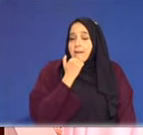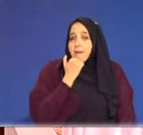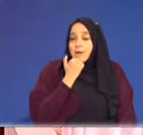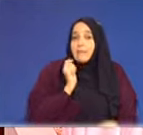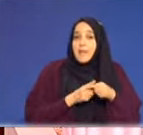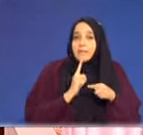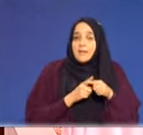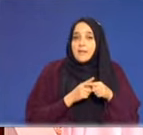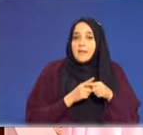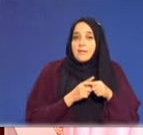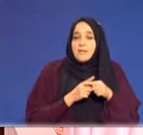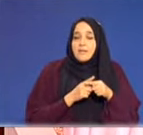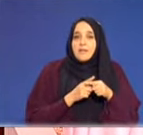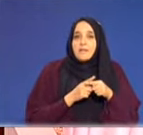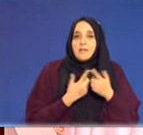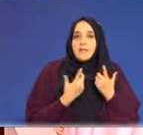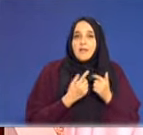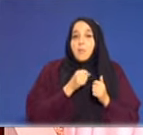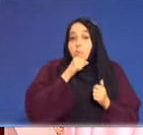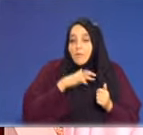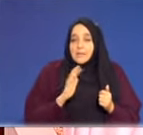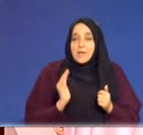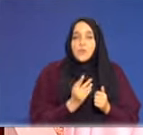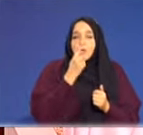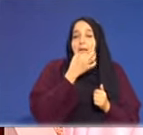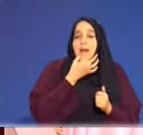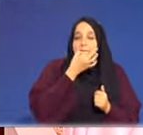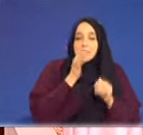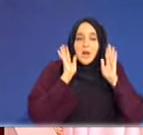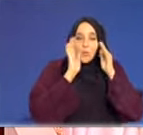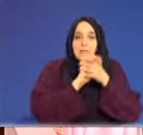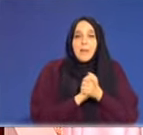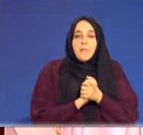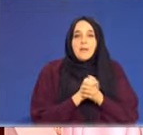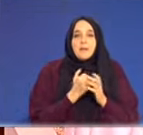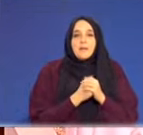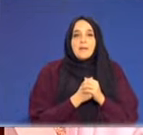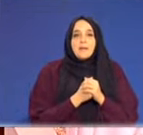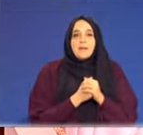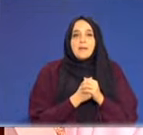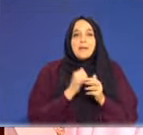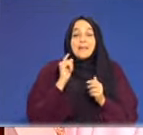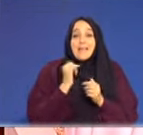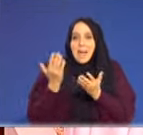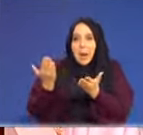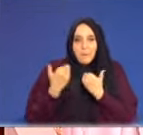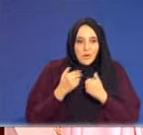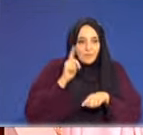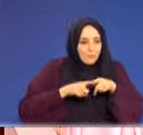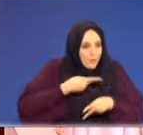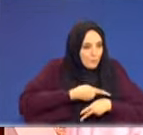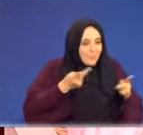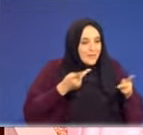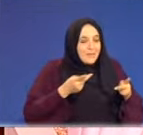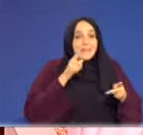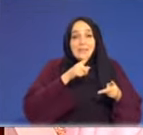ممنوع، محرم. قال النبي صلى الله عليه وسلم الجالب مرزوق